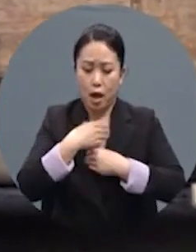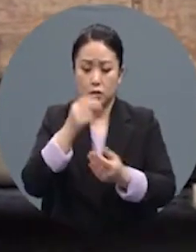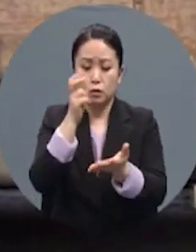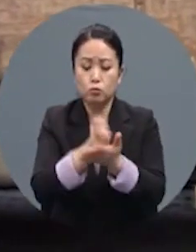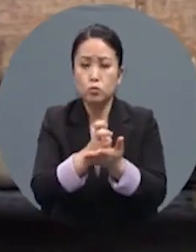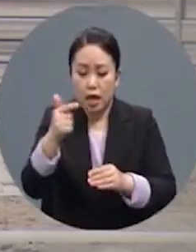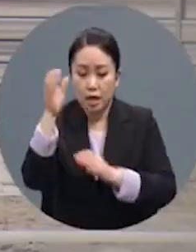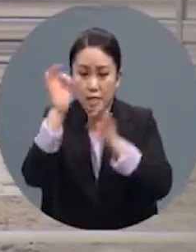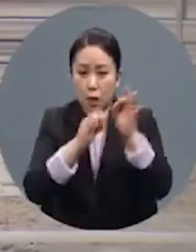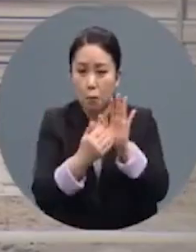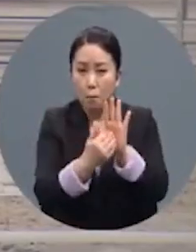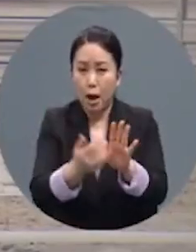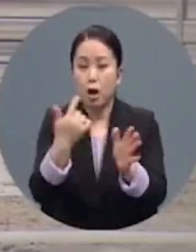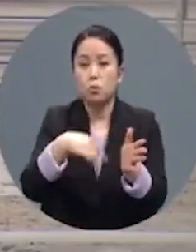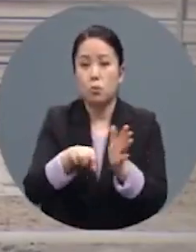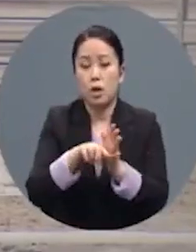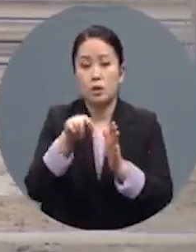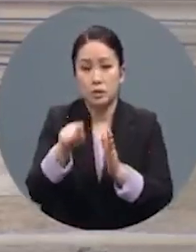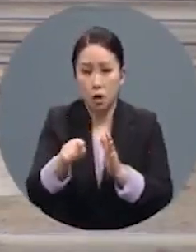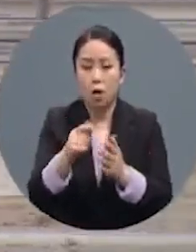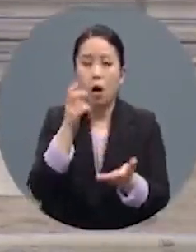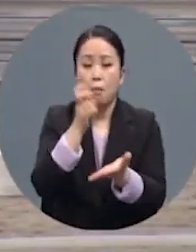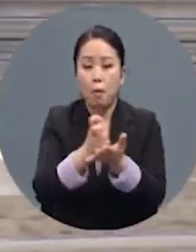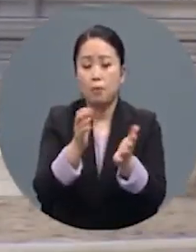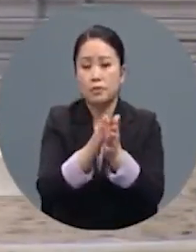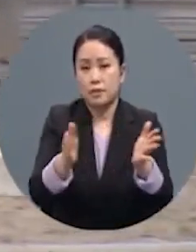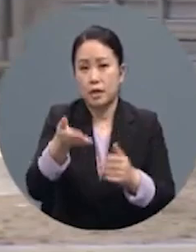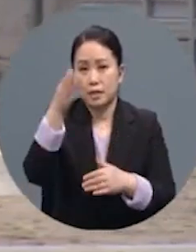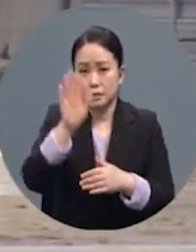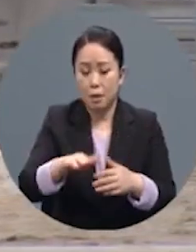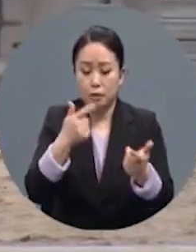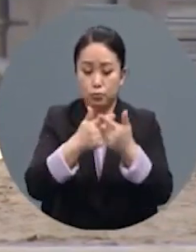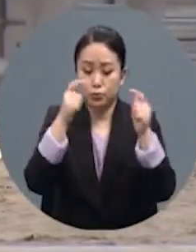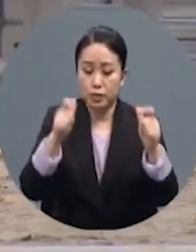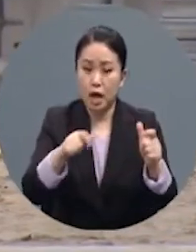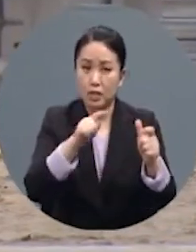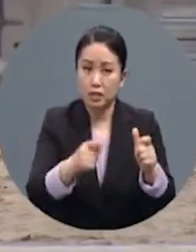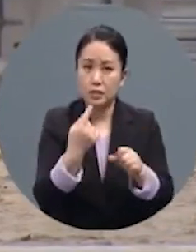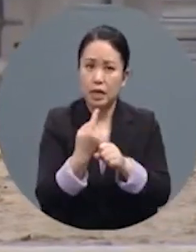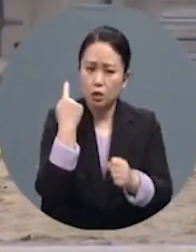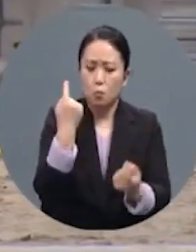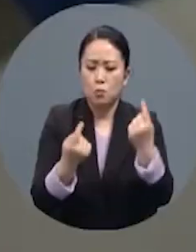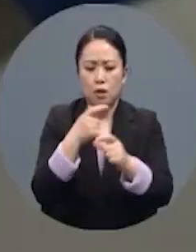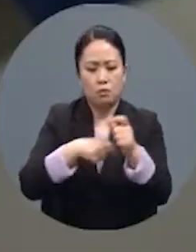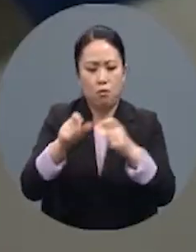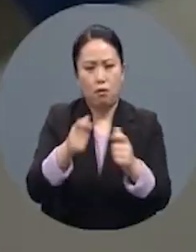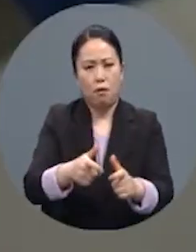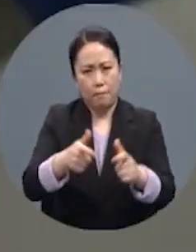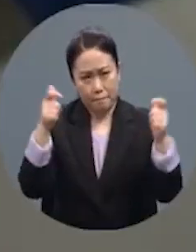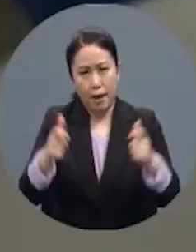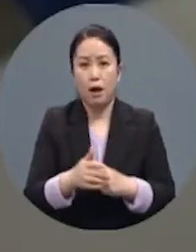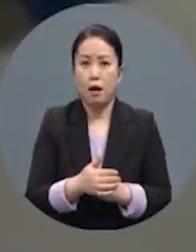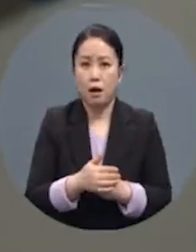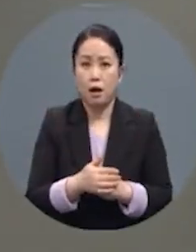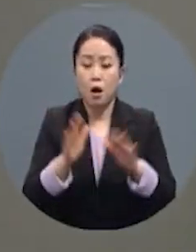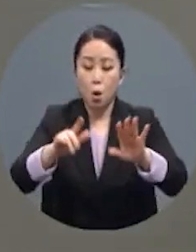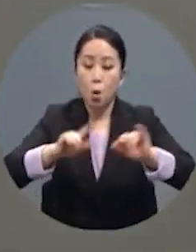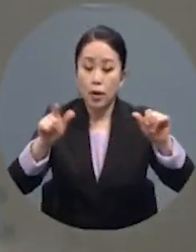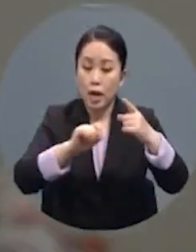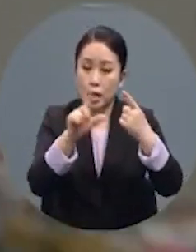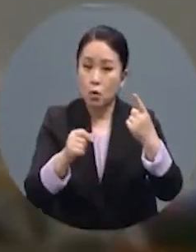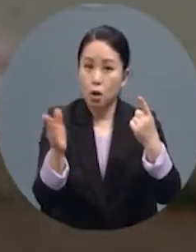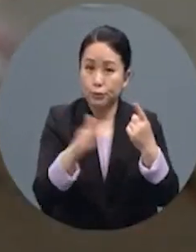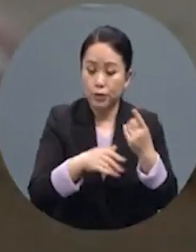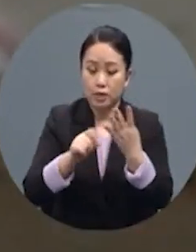않았을 일입니다. 부산의 중대재해는 오히려 지난해보다 늘어난 것으로 나타났습니다. 올해 1월부터